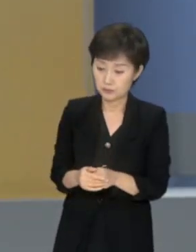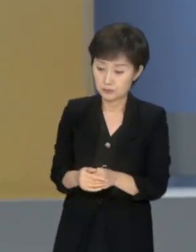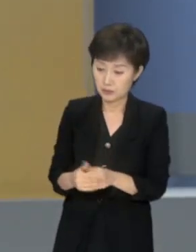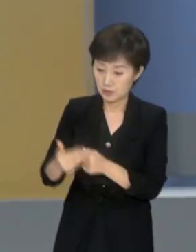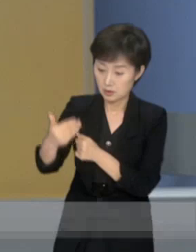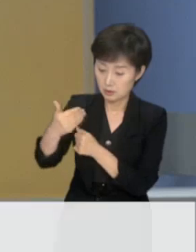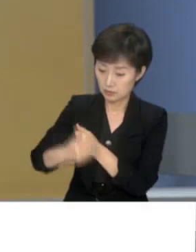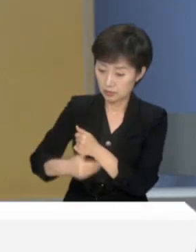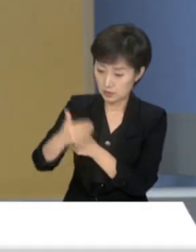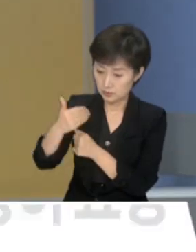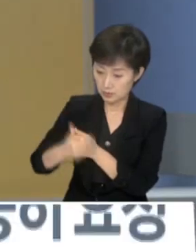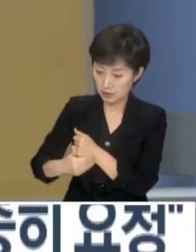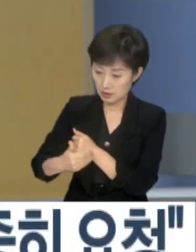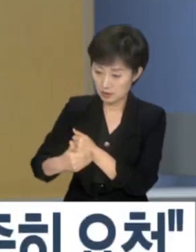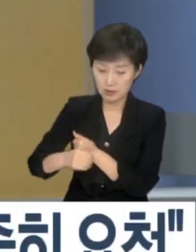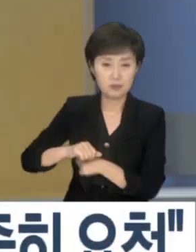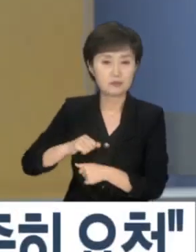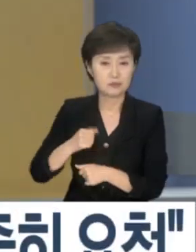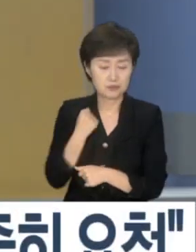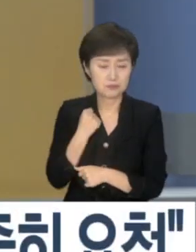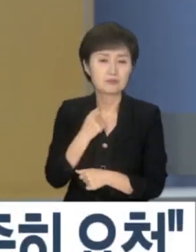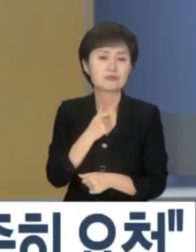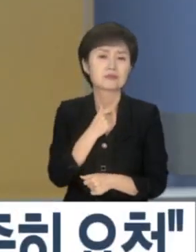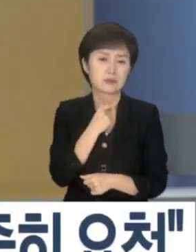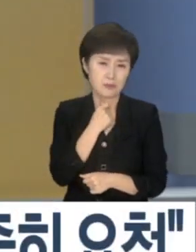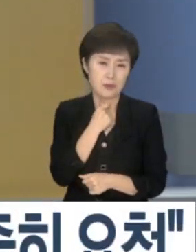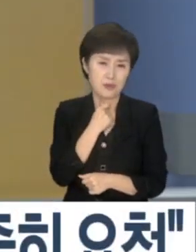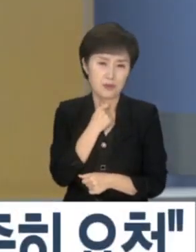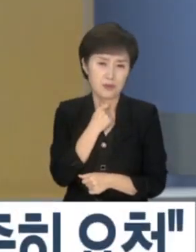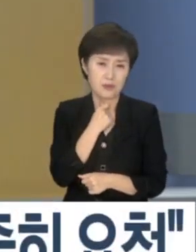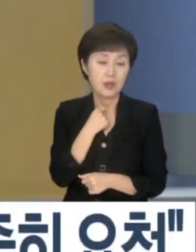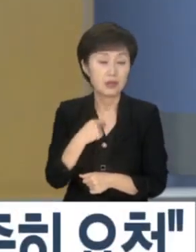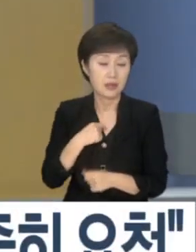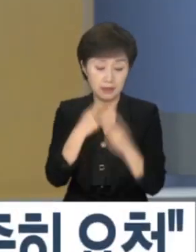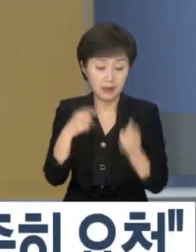요청에 의미했으면 좋겠습니다 그렇지 않으면은